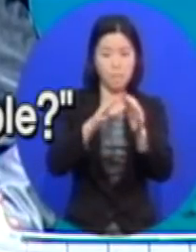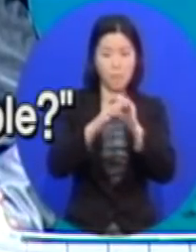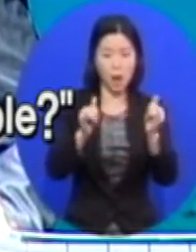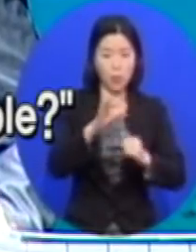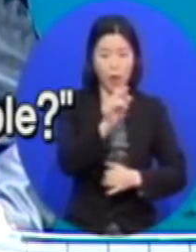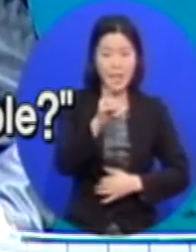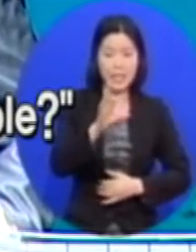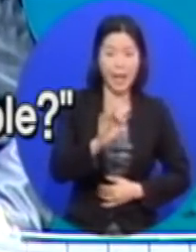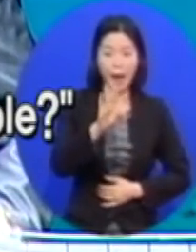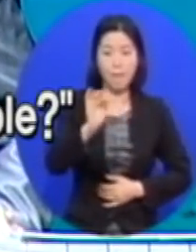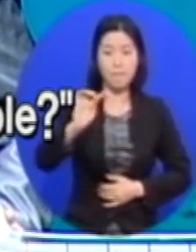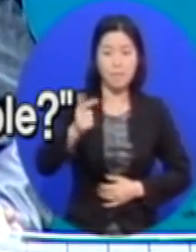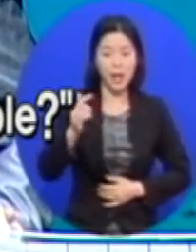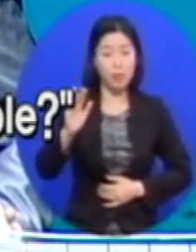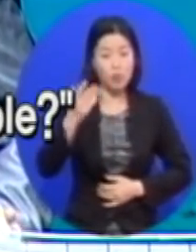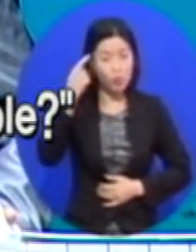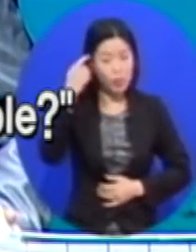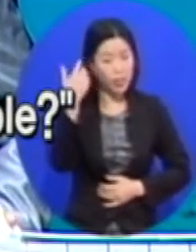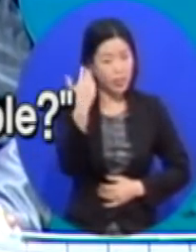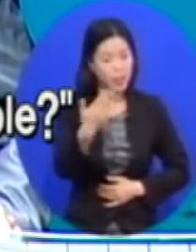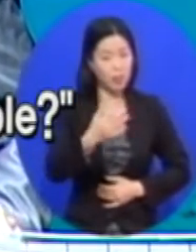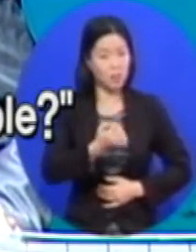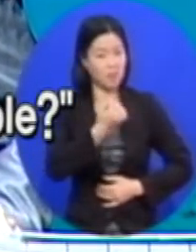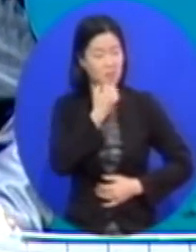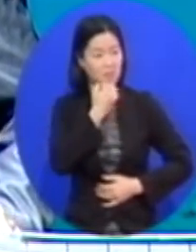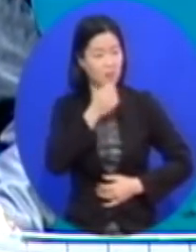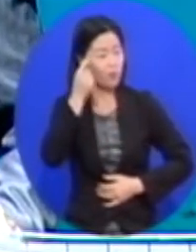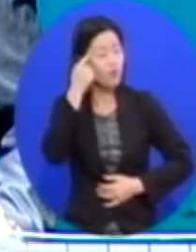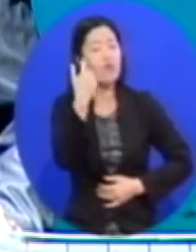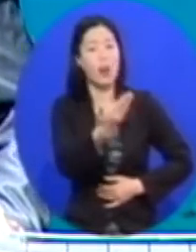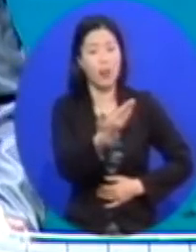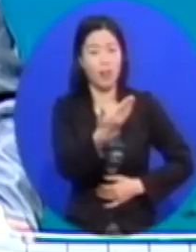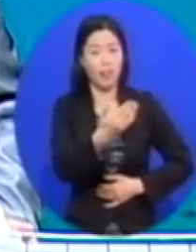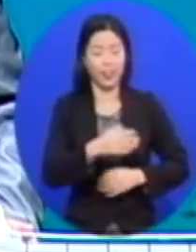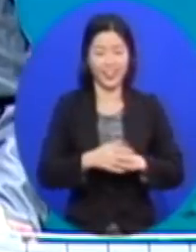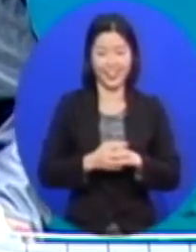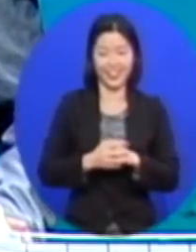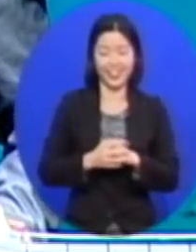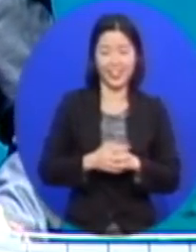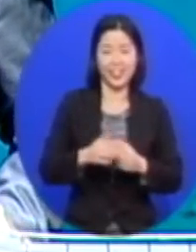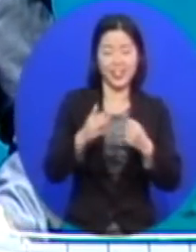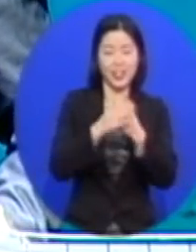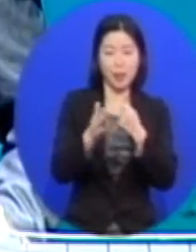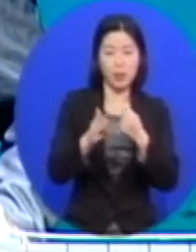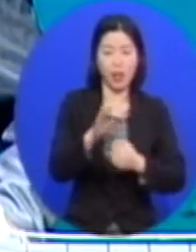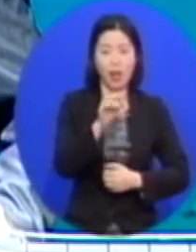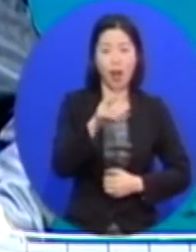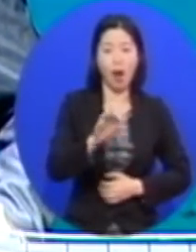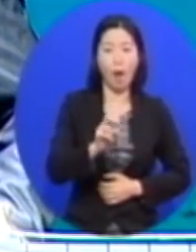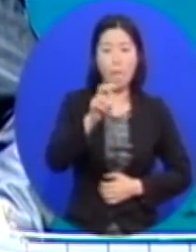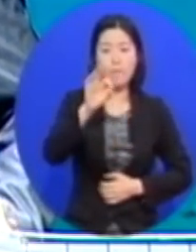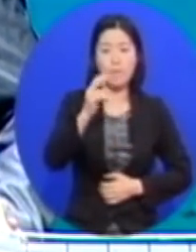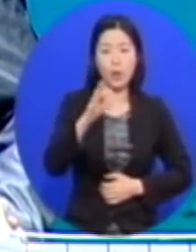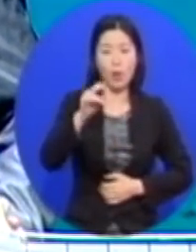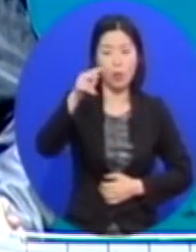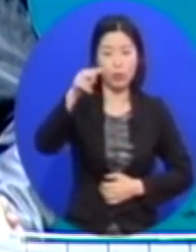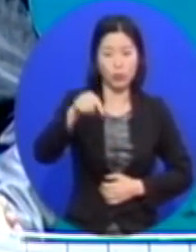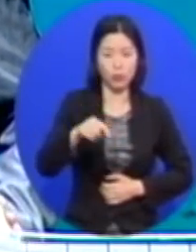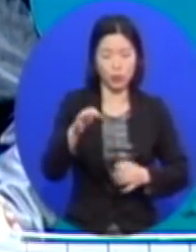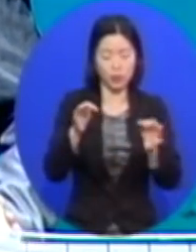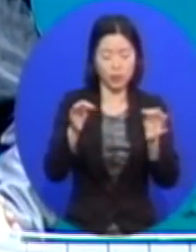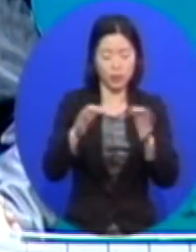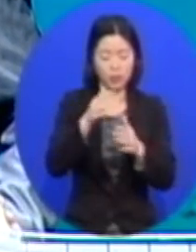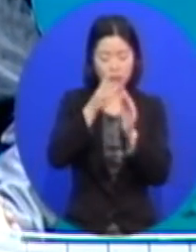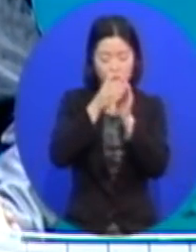야 그리고 빈정 거리들이 물었습니다 그랬더니 엄용수 가 잠깐 기도하여